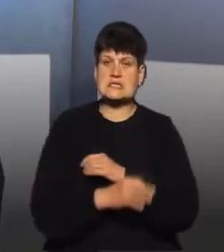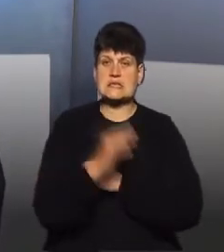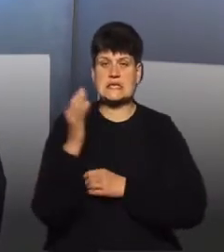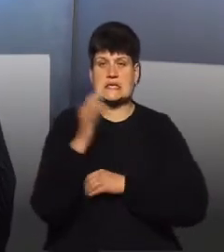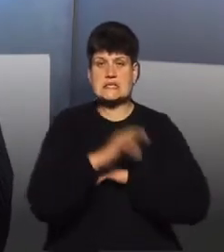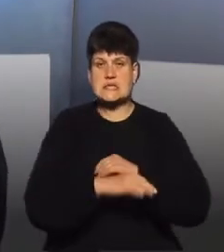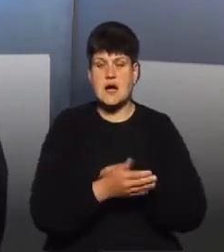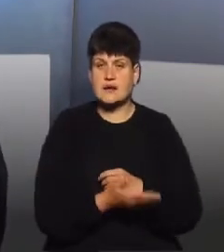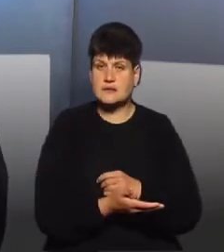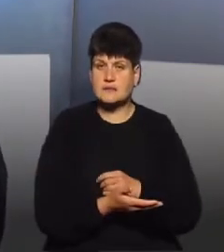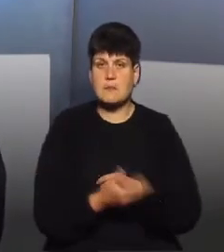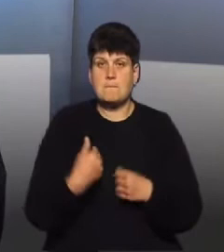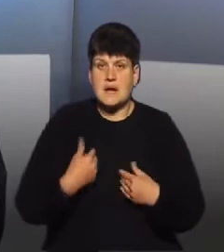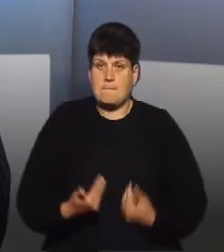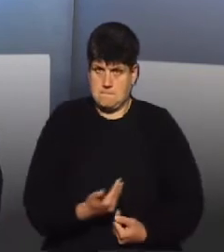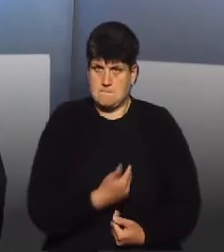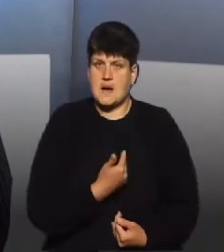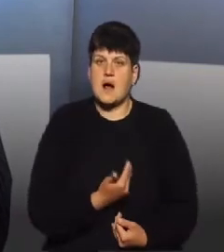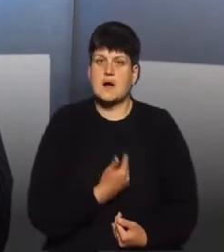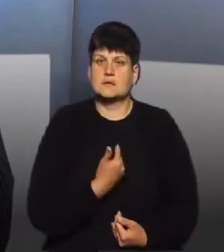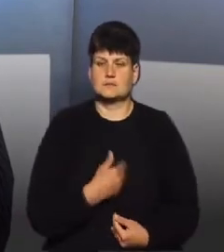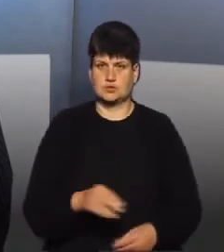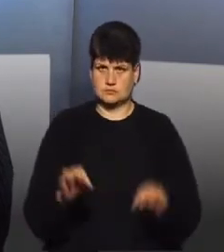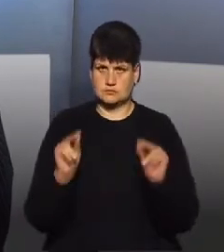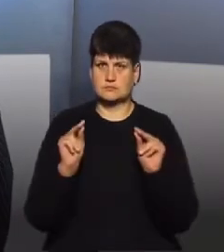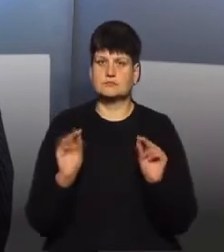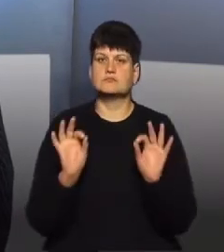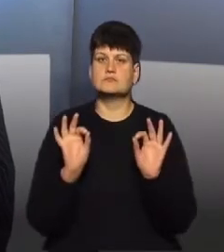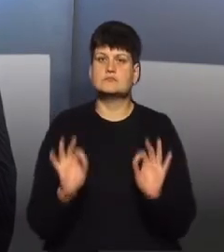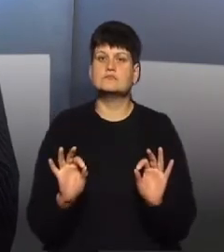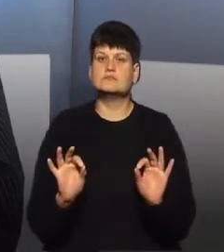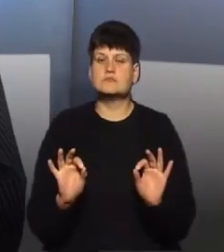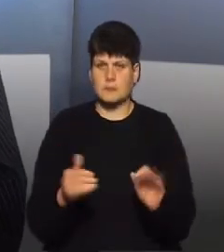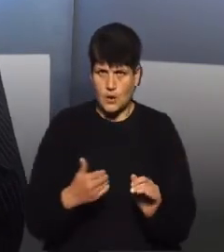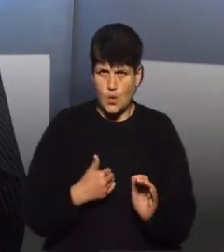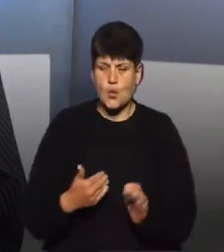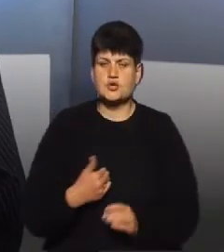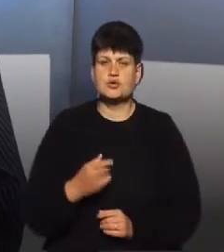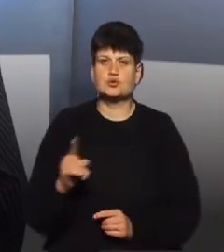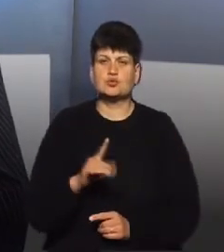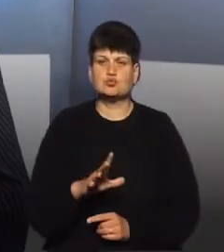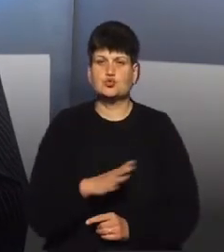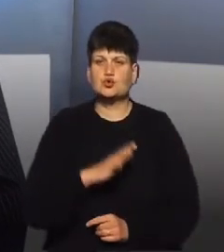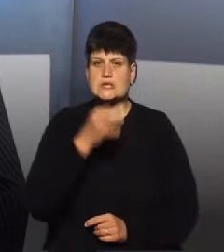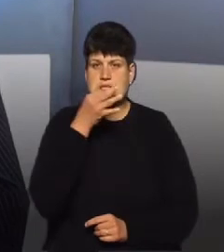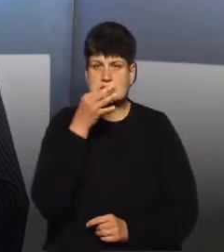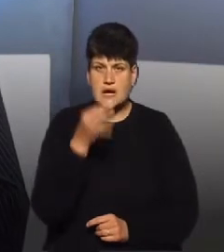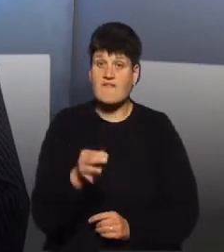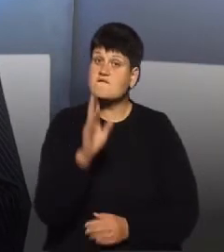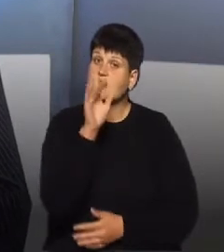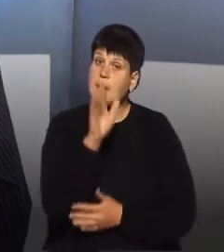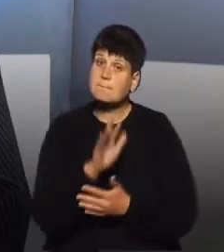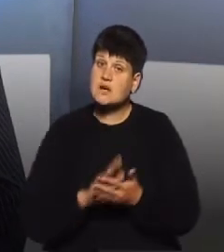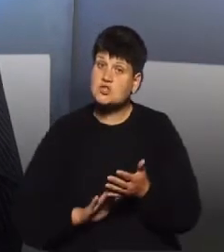ми прагнемо справедливості. Все-таки ми хочемо, щоб було сказано, що вибачте за цю